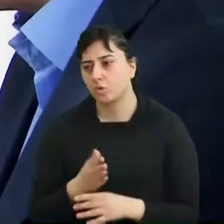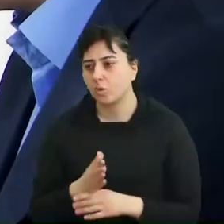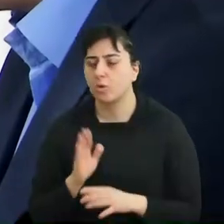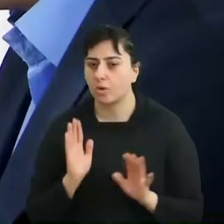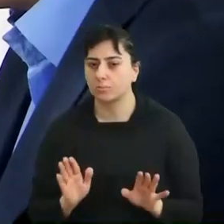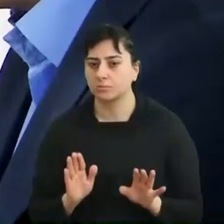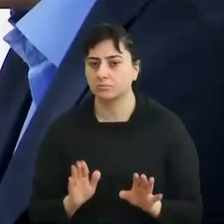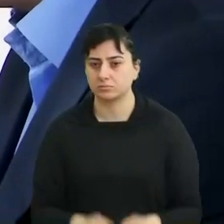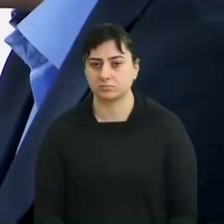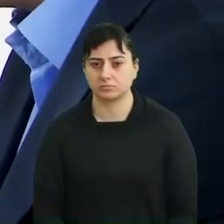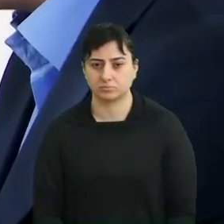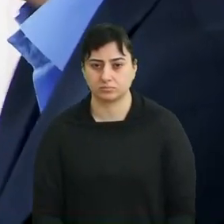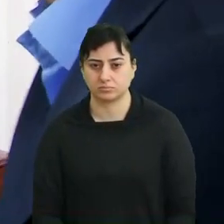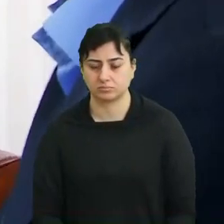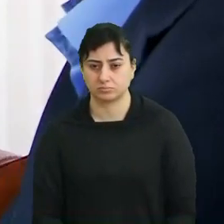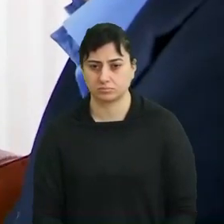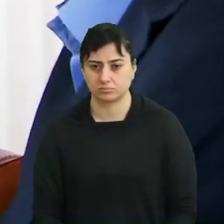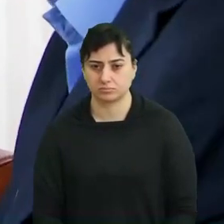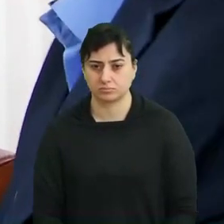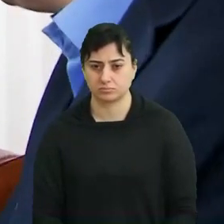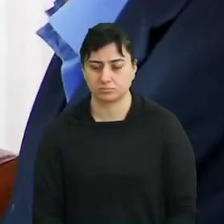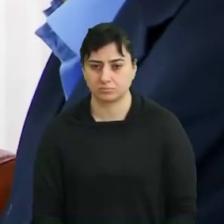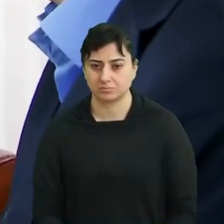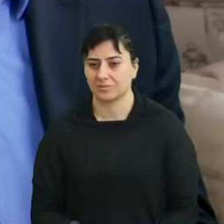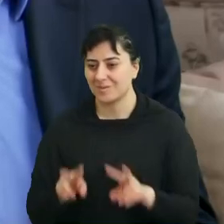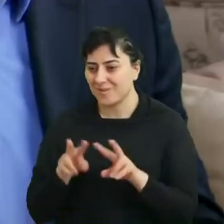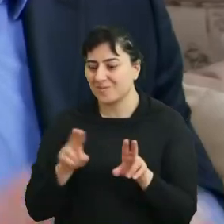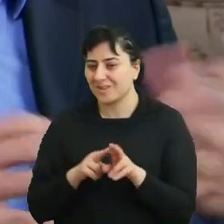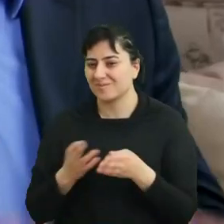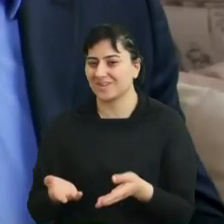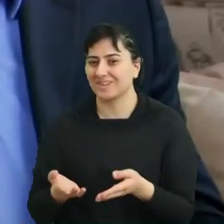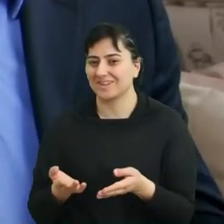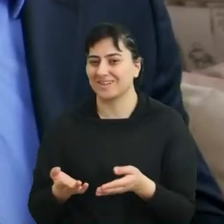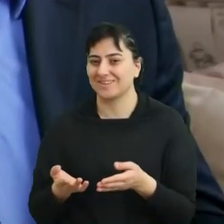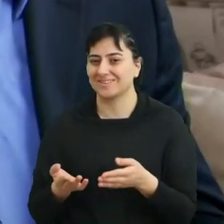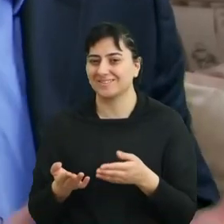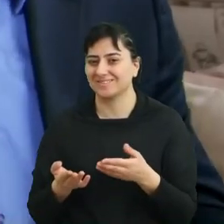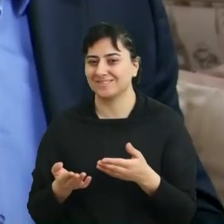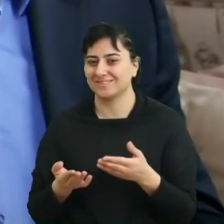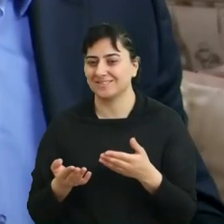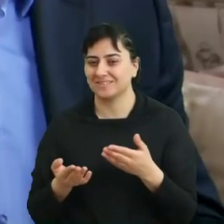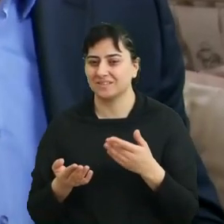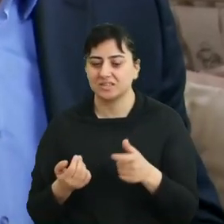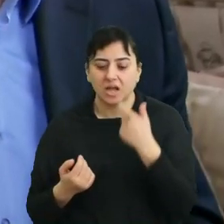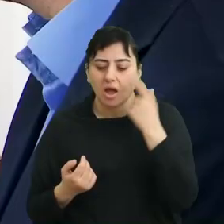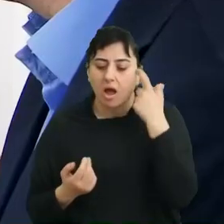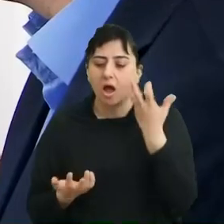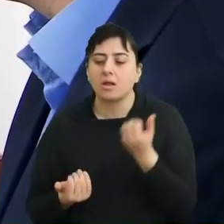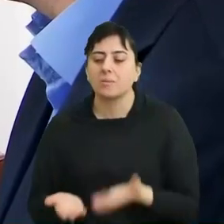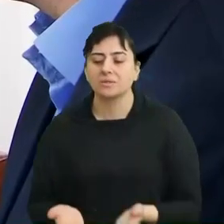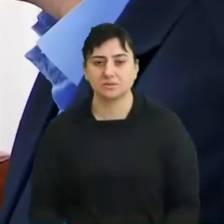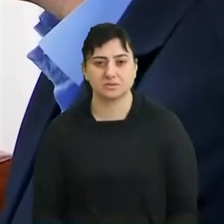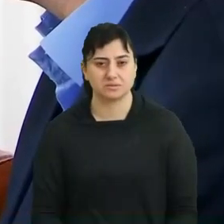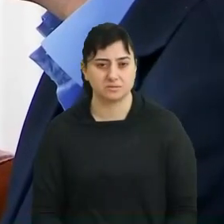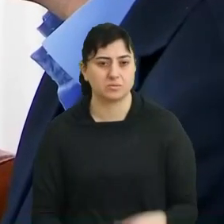da. Ya şimdi yani oğlumuz Mahmut Kemal de yani bütün bunları anlayacak, hani kavrayacak yaşta değil ki bir tanem. Ya